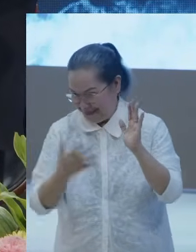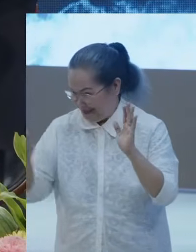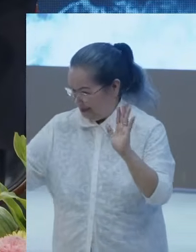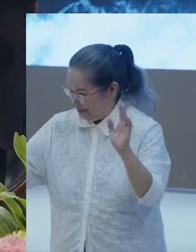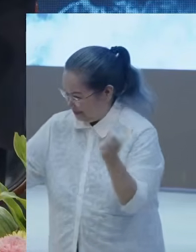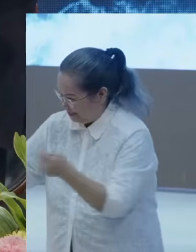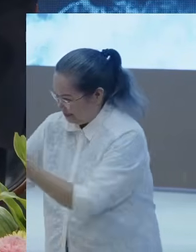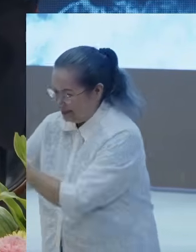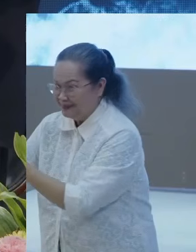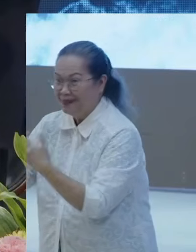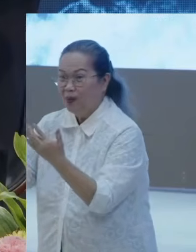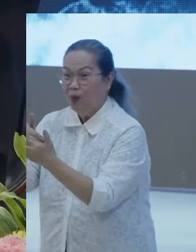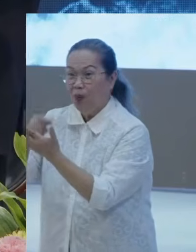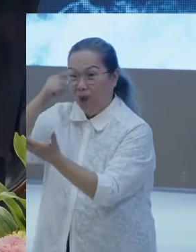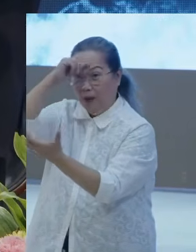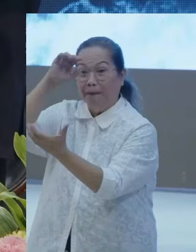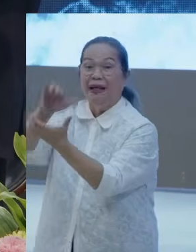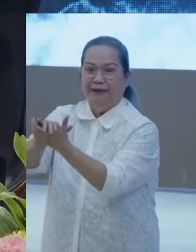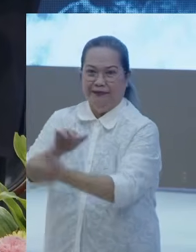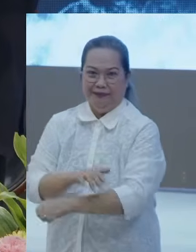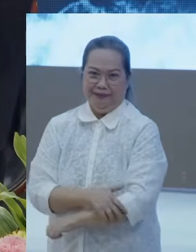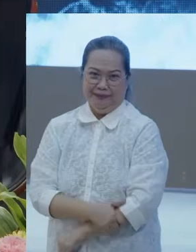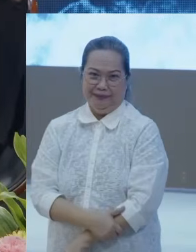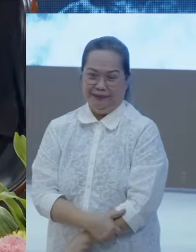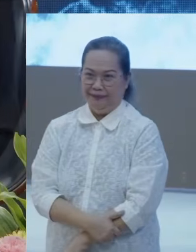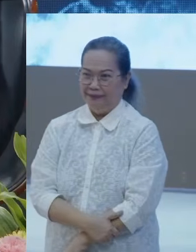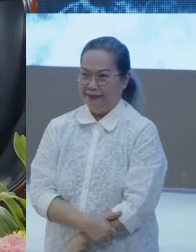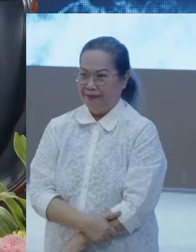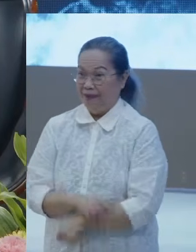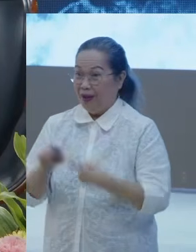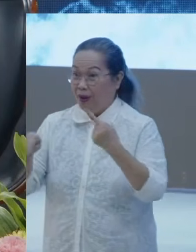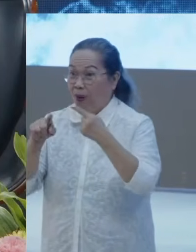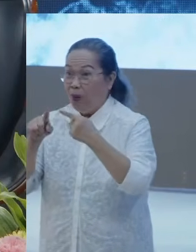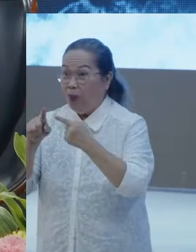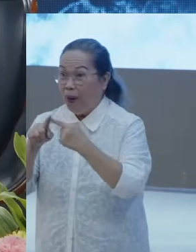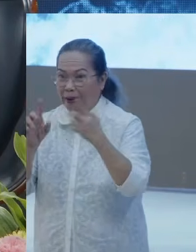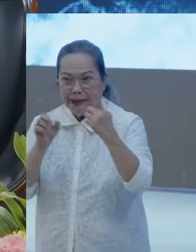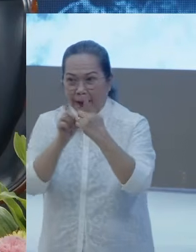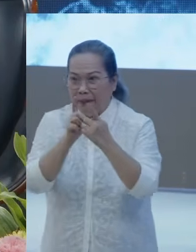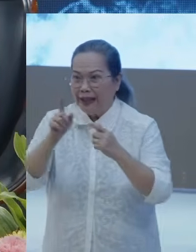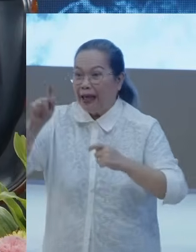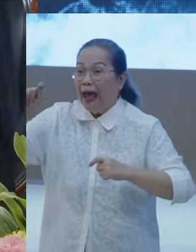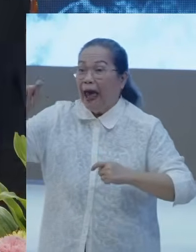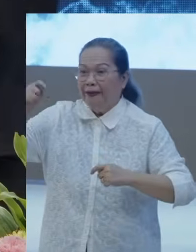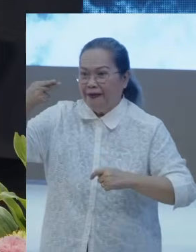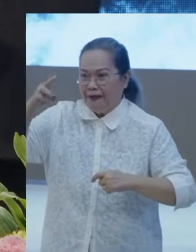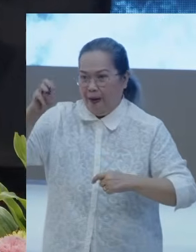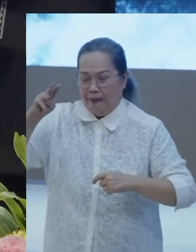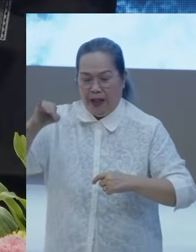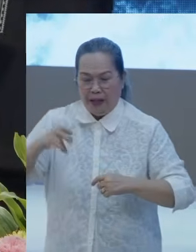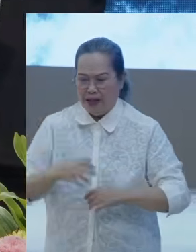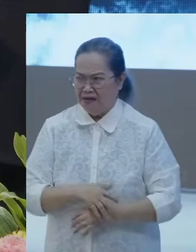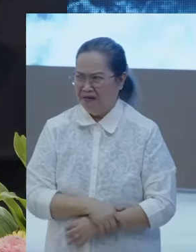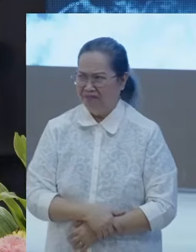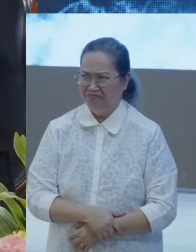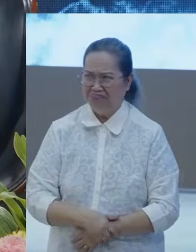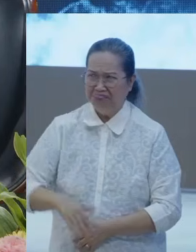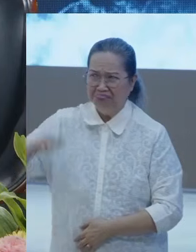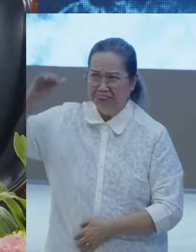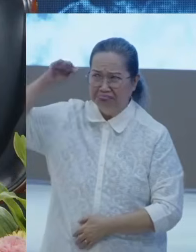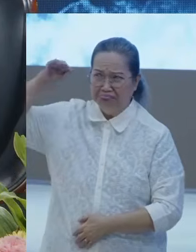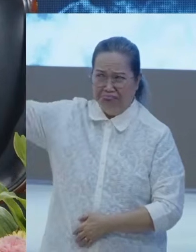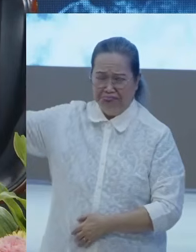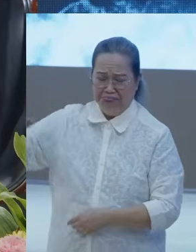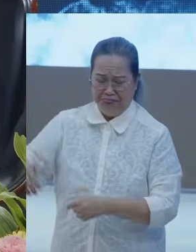lahat ay naniwala. So, nung kinuwento nila kay Thomas, sabi ni Thomas, hanggat hindi ko nakikita ang kamay,